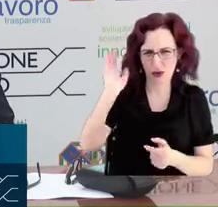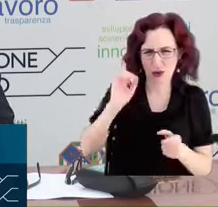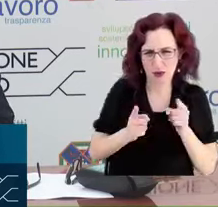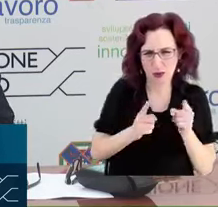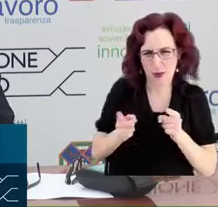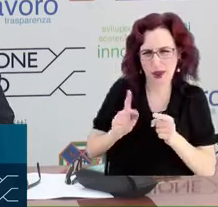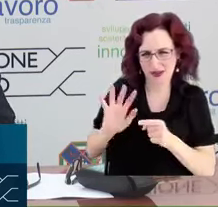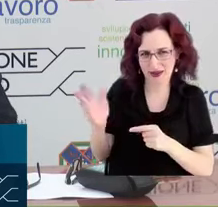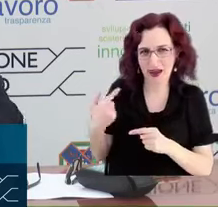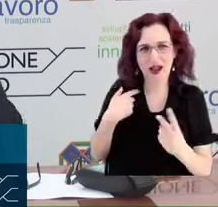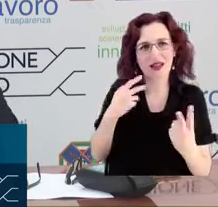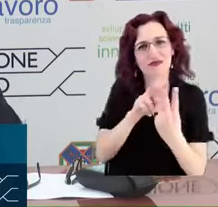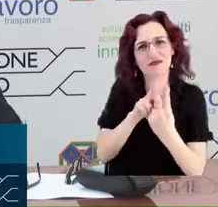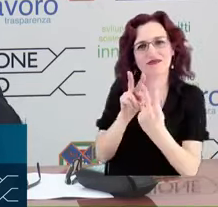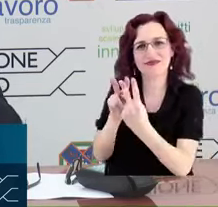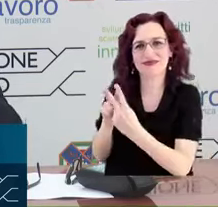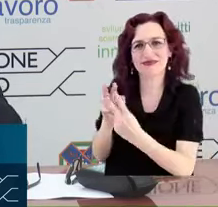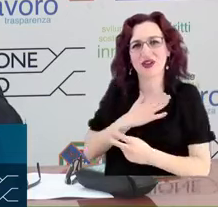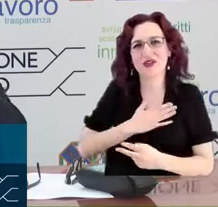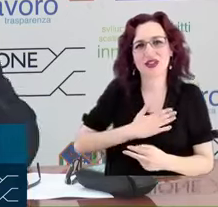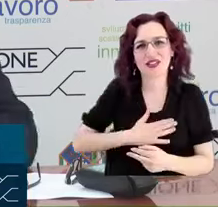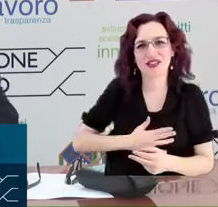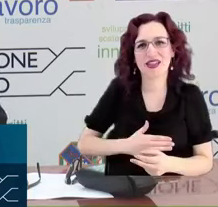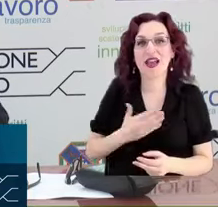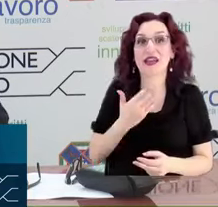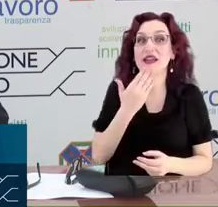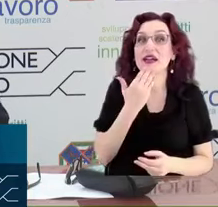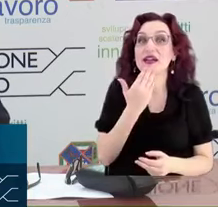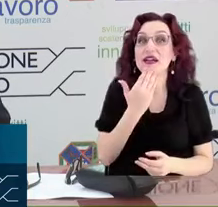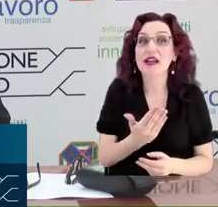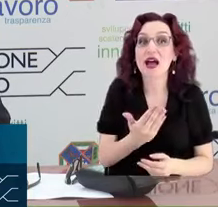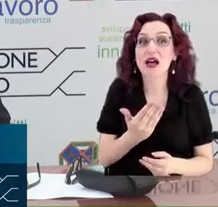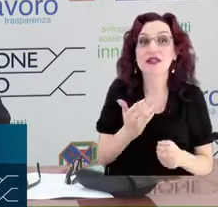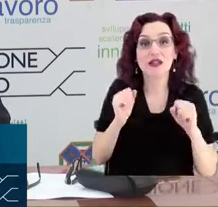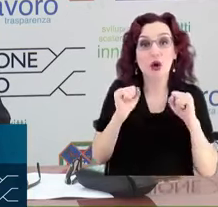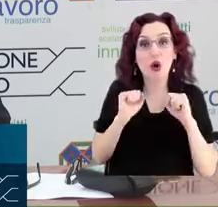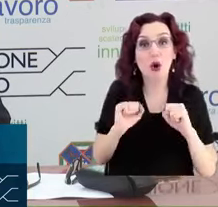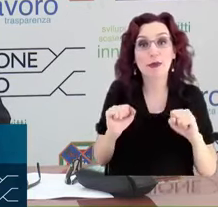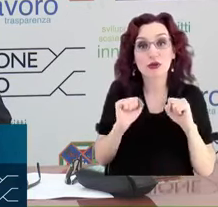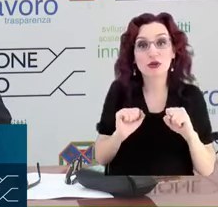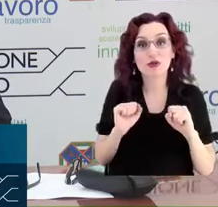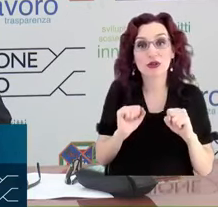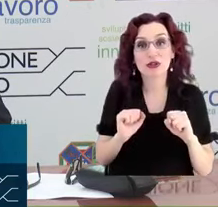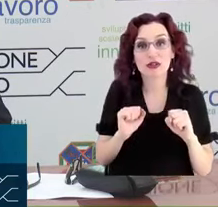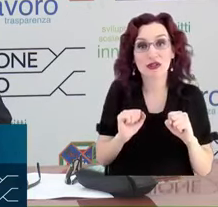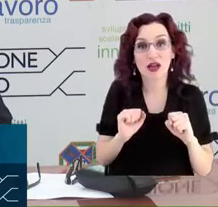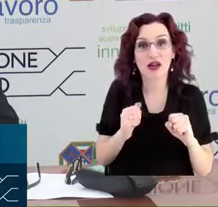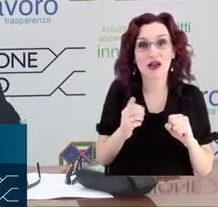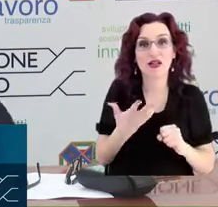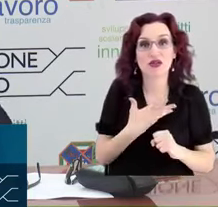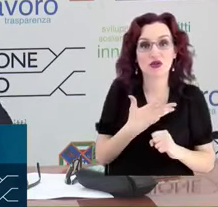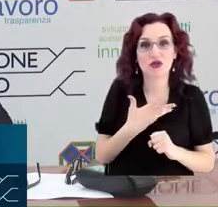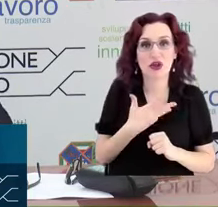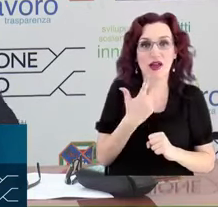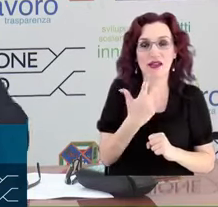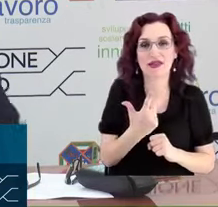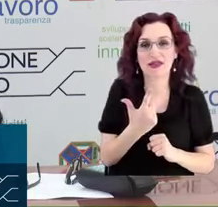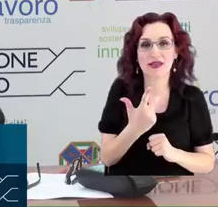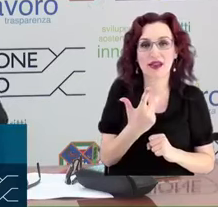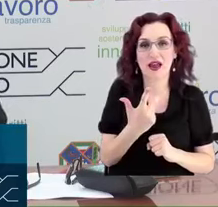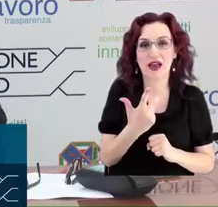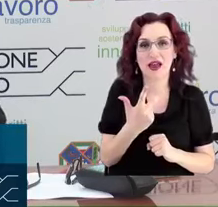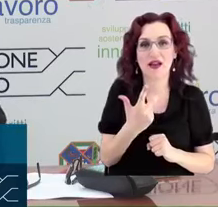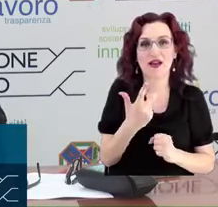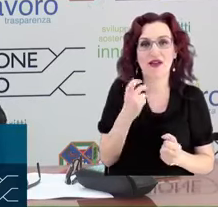quindi grazie di questa questa opportunità a questo punto 3 sottolineature veloce una